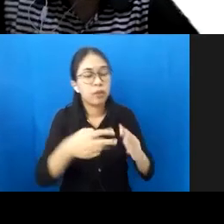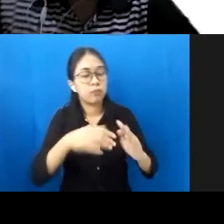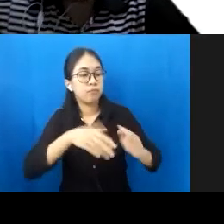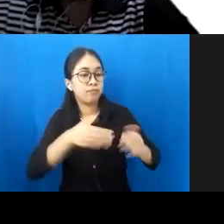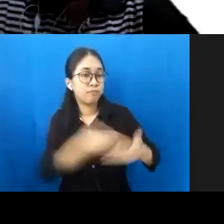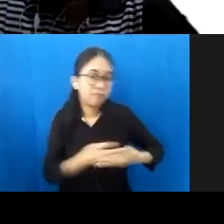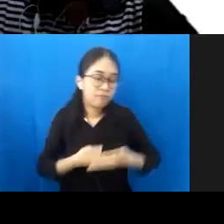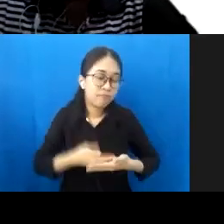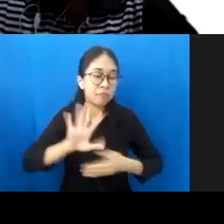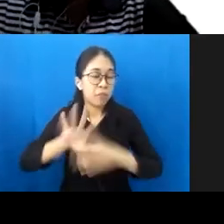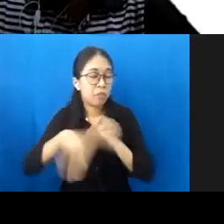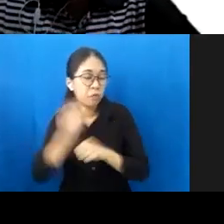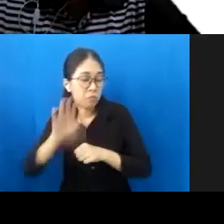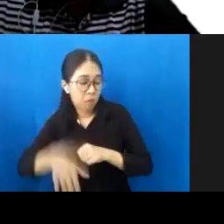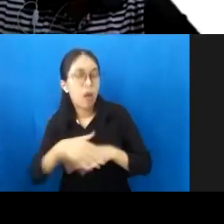upaya-upaya lainnya.